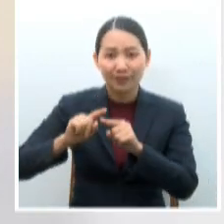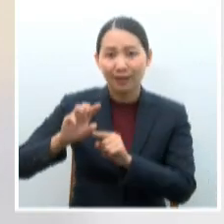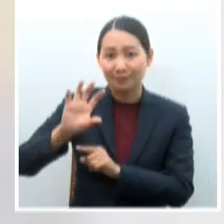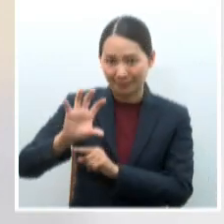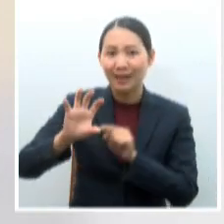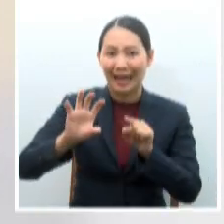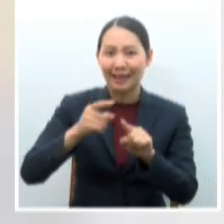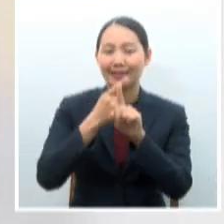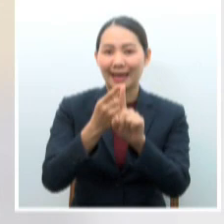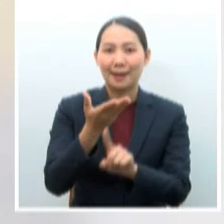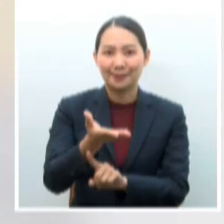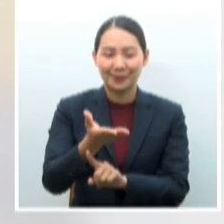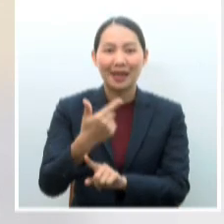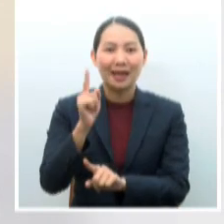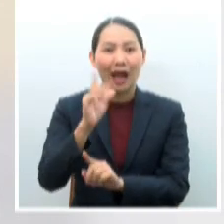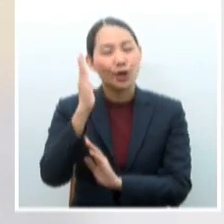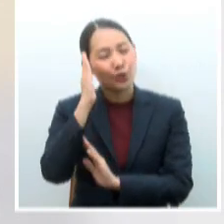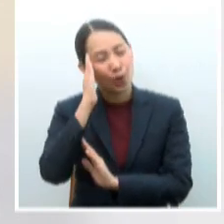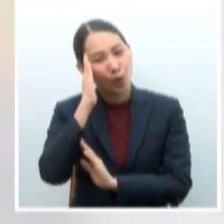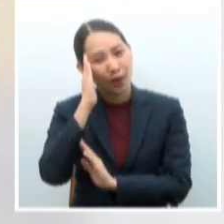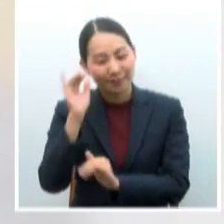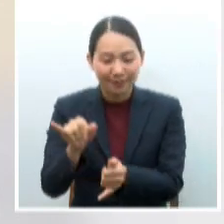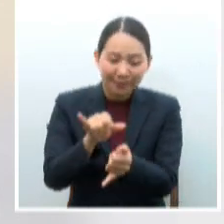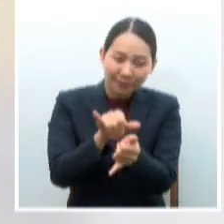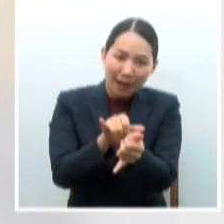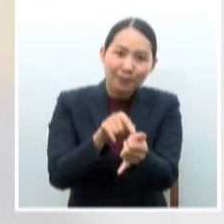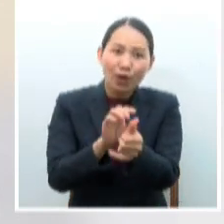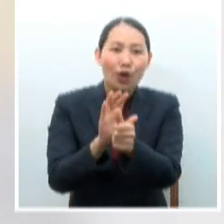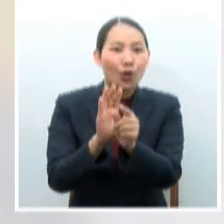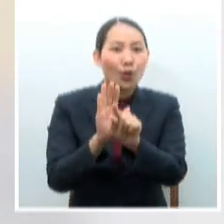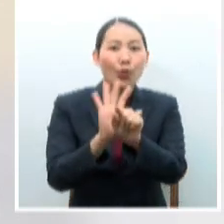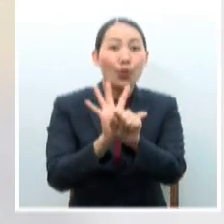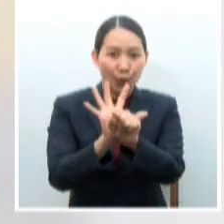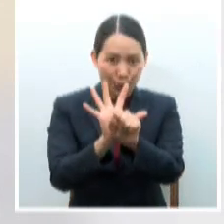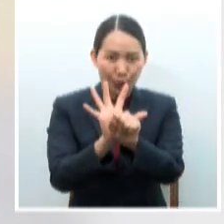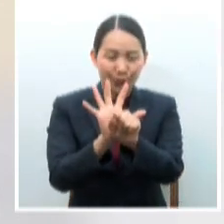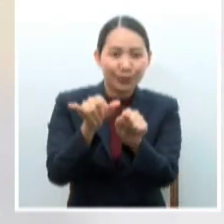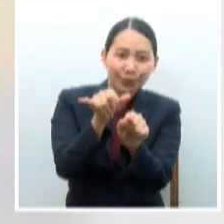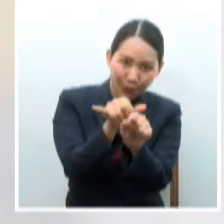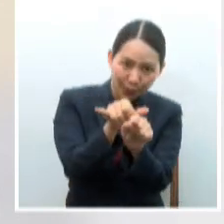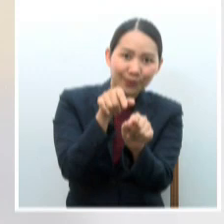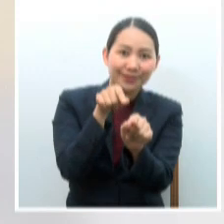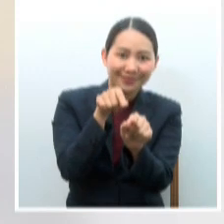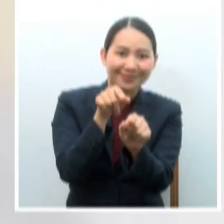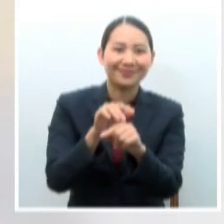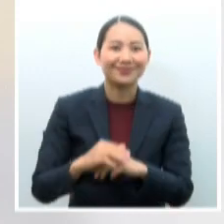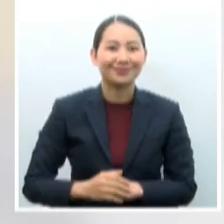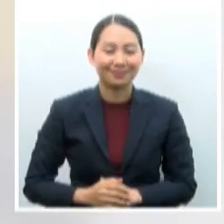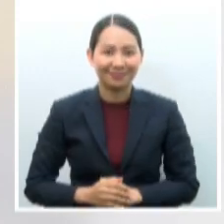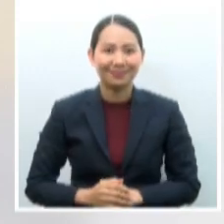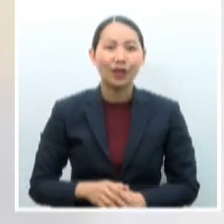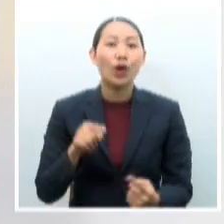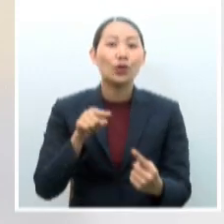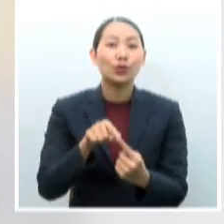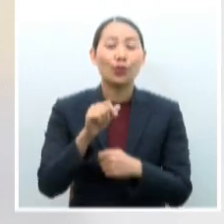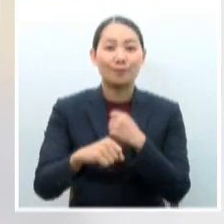ยุราปักษาหรือว่านกยูงเป็นพาหนะนะคะนี่คือนางสงกรานต์ในปีนี้นางมโหธรเทวีค่ะซึ่งในปีนี้